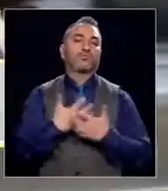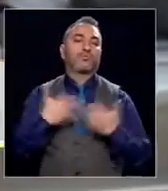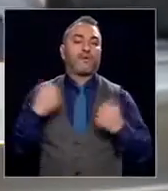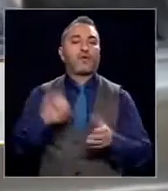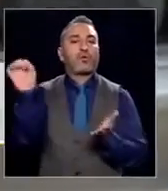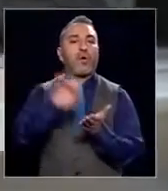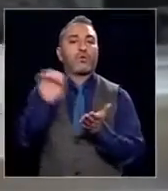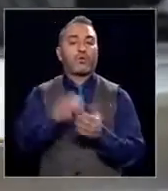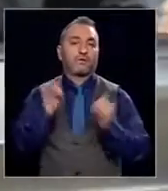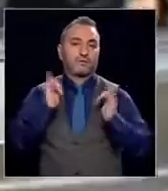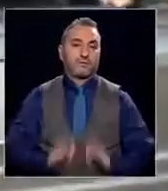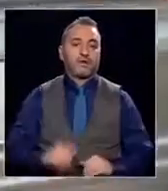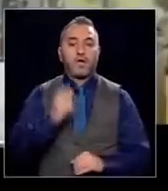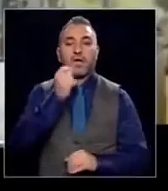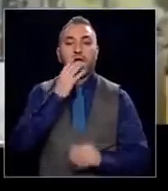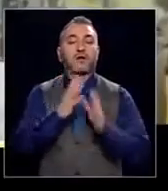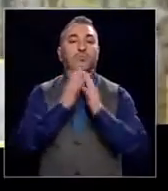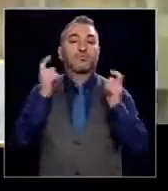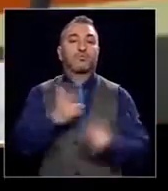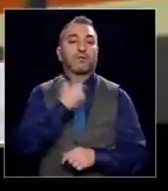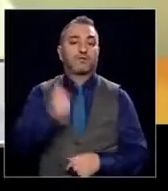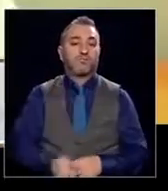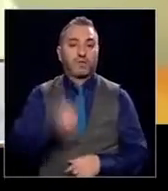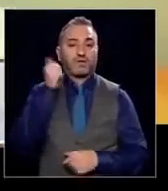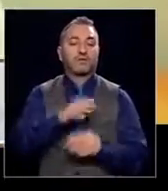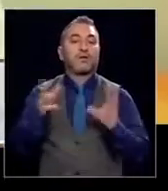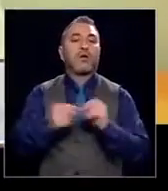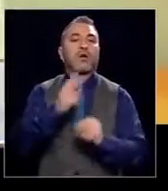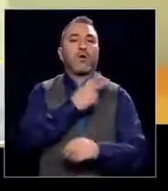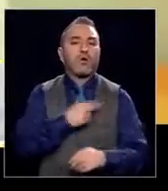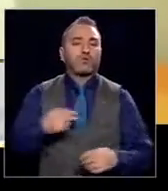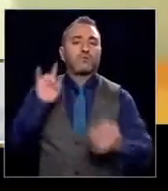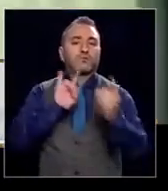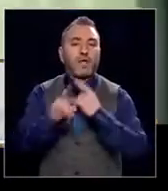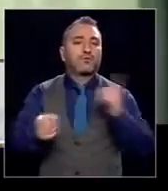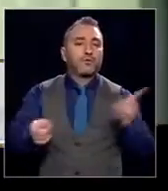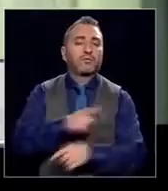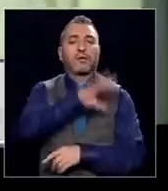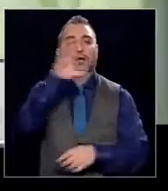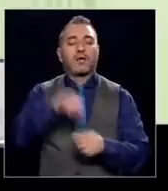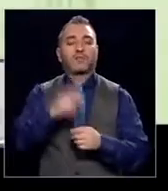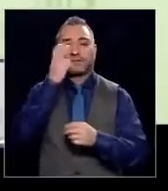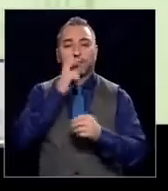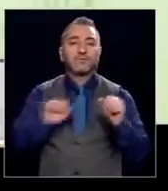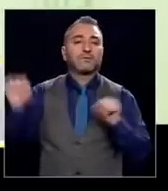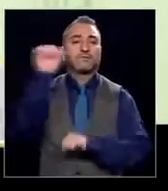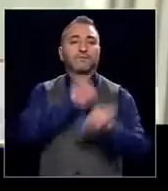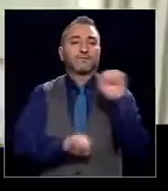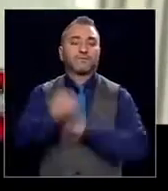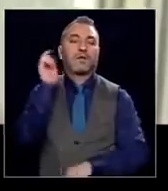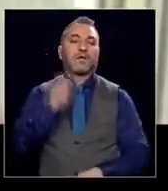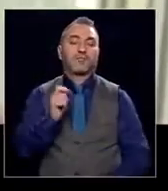Ankara Büyükşehir Belediye Başkanı Mansur Yavaş, toplu taşıma araçlarının önlem amaçlı dezenfekte edildiğini duyurdu.